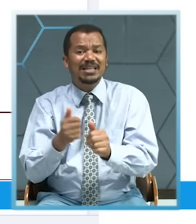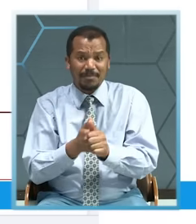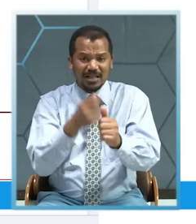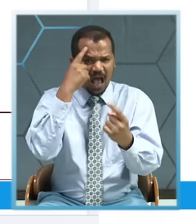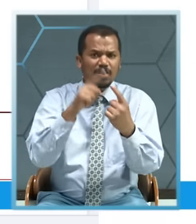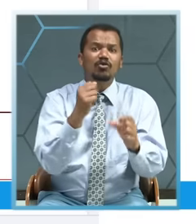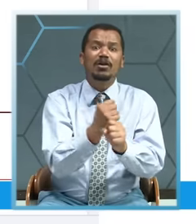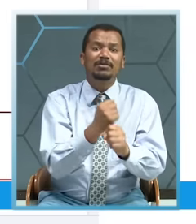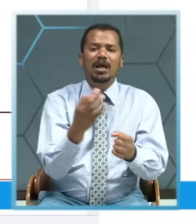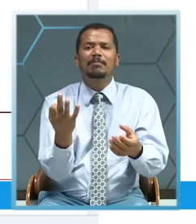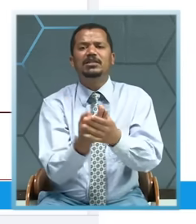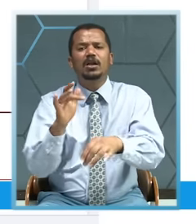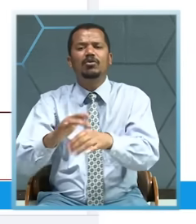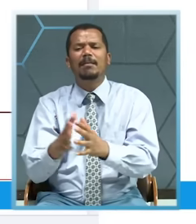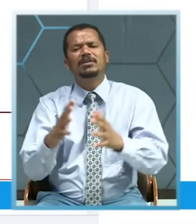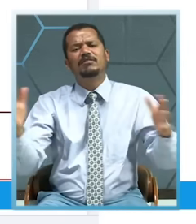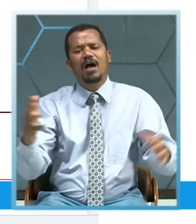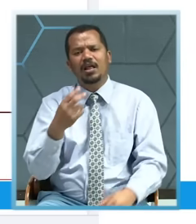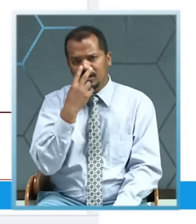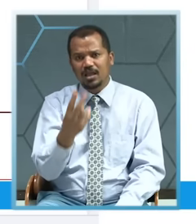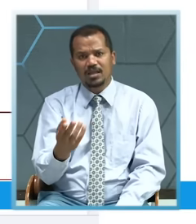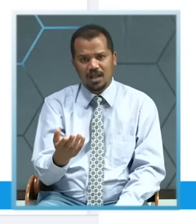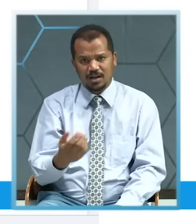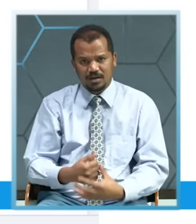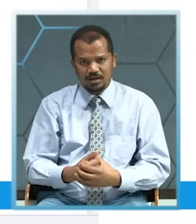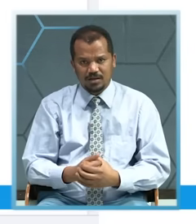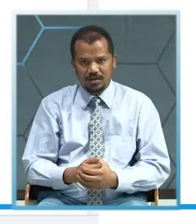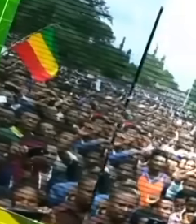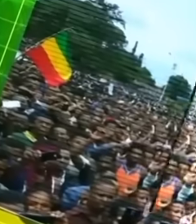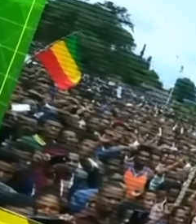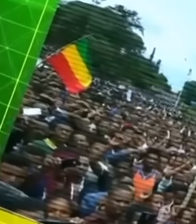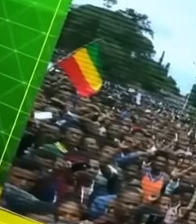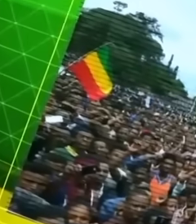ውድመትን ለማስከተል አቅዶ እንደሚሰራ በሰነዱ ላይ በስፋት አትቷል።